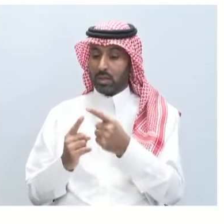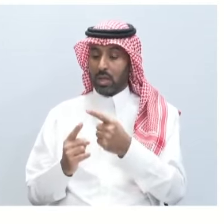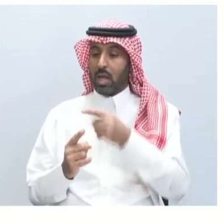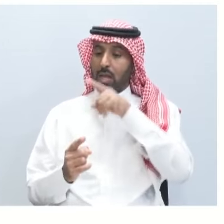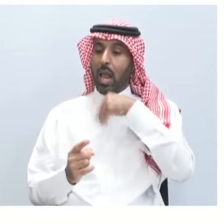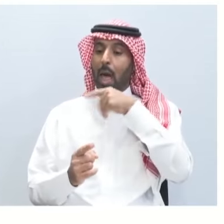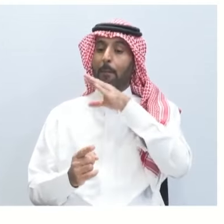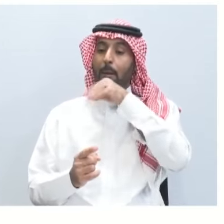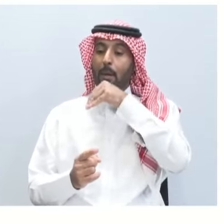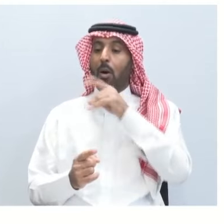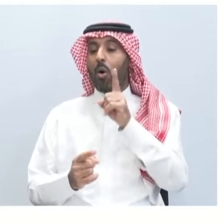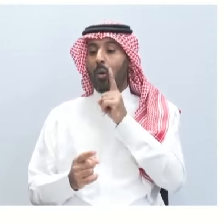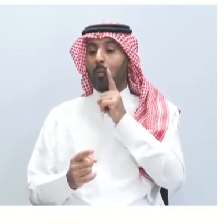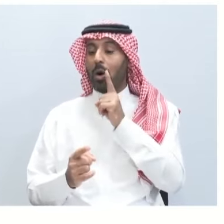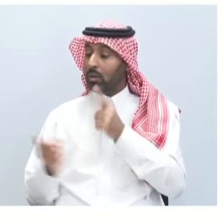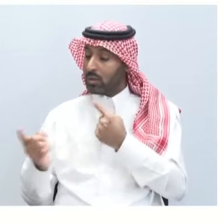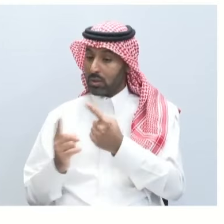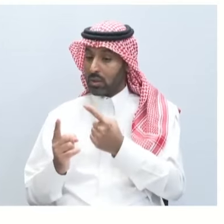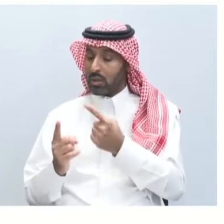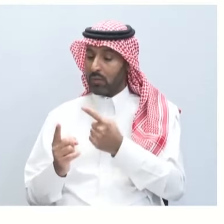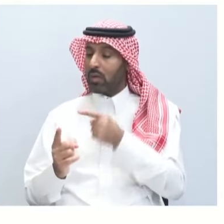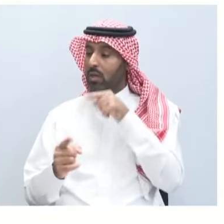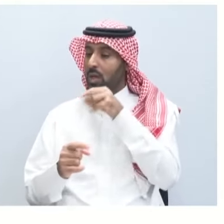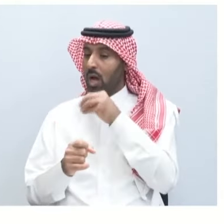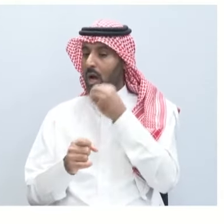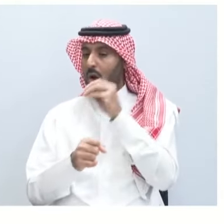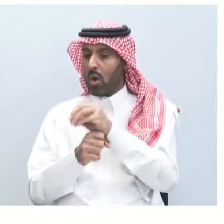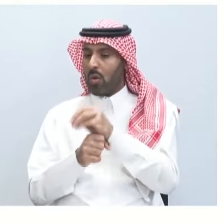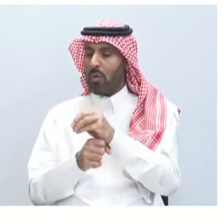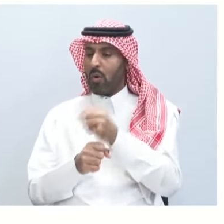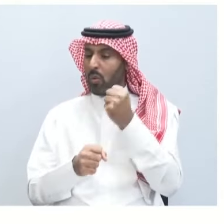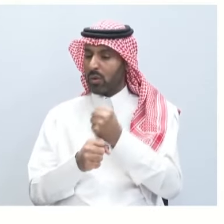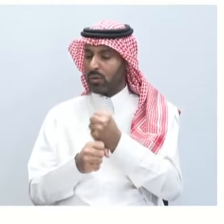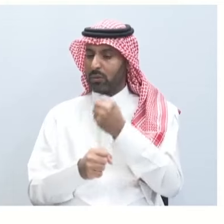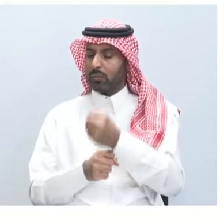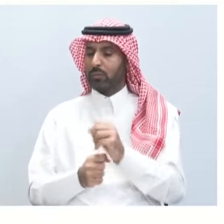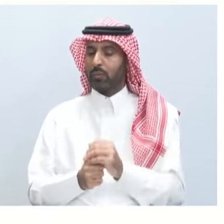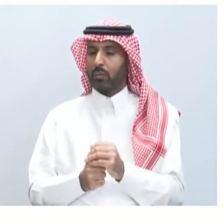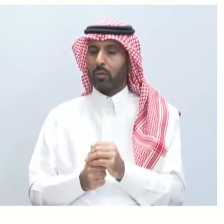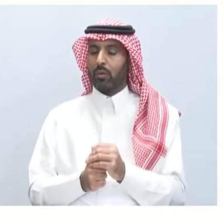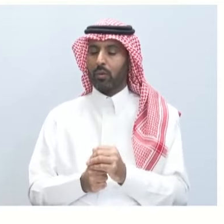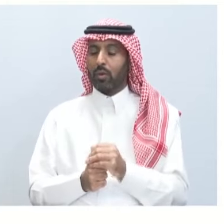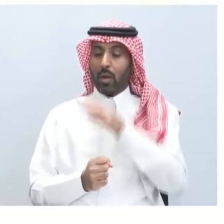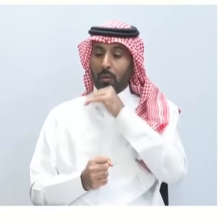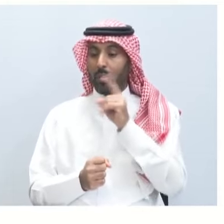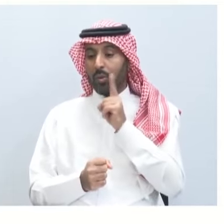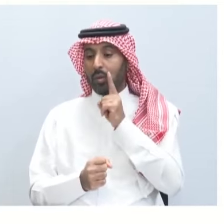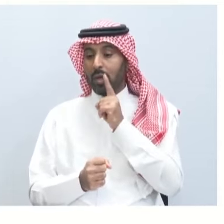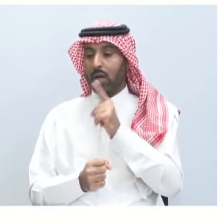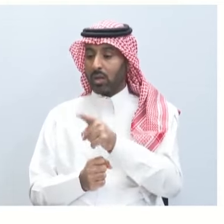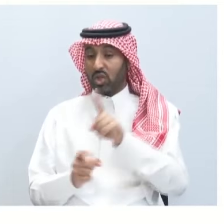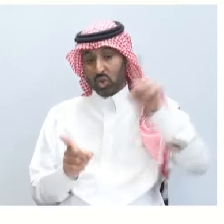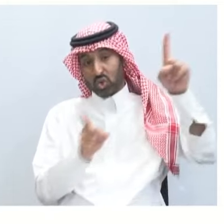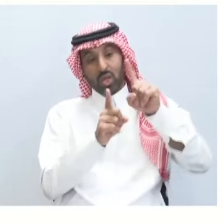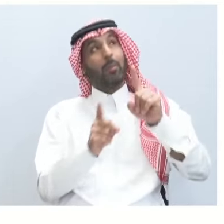تشرك ما ليس لك به علم فلا تطعهما اي ان بذل والديك جهدهما لان تشرك